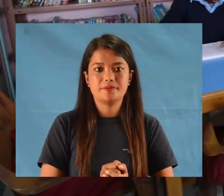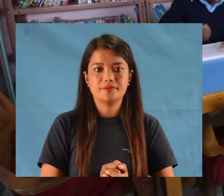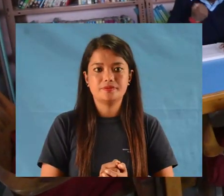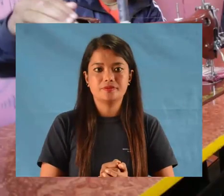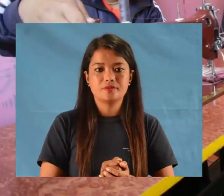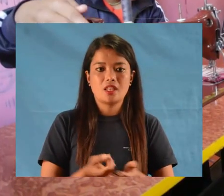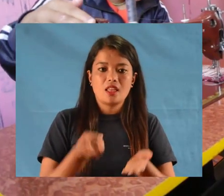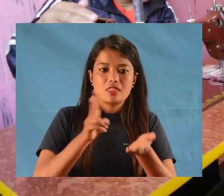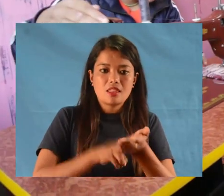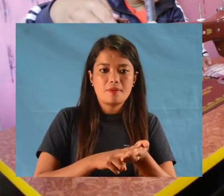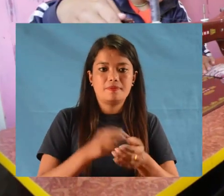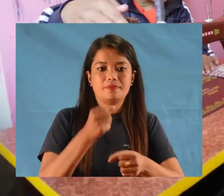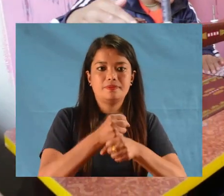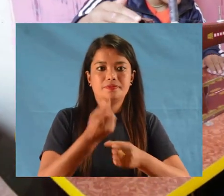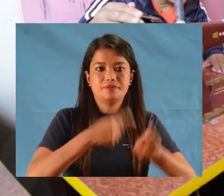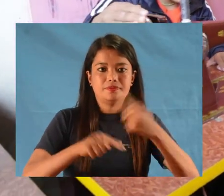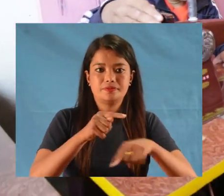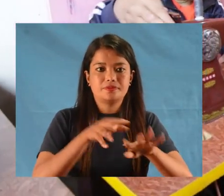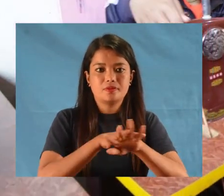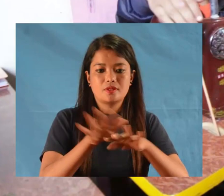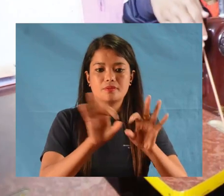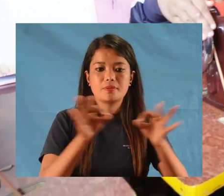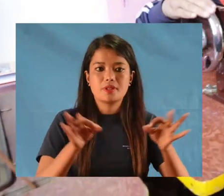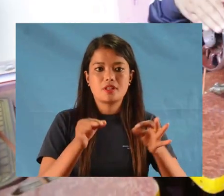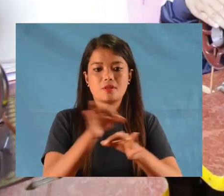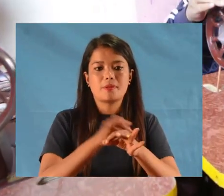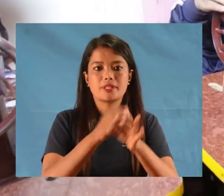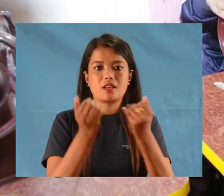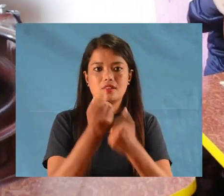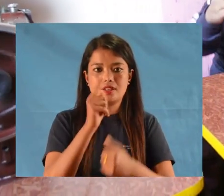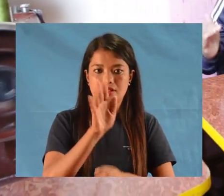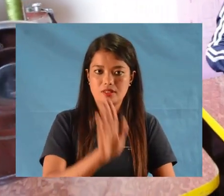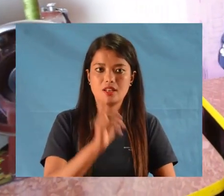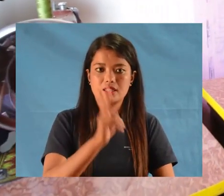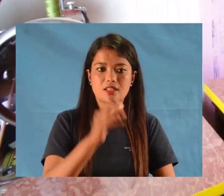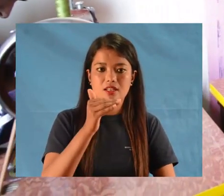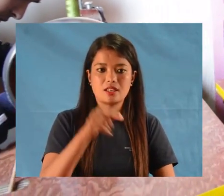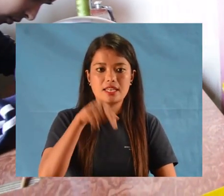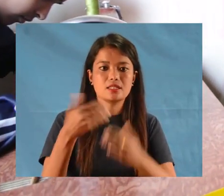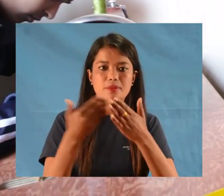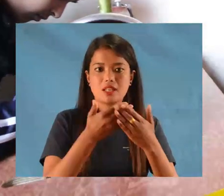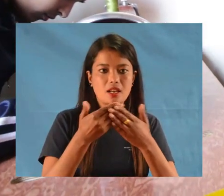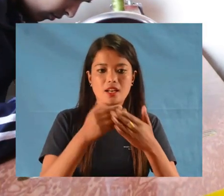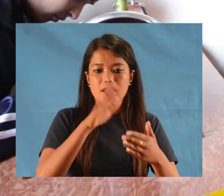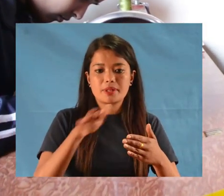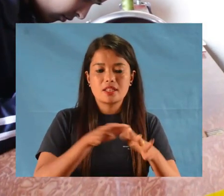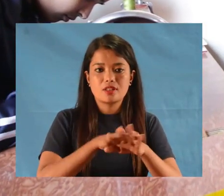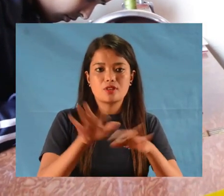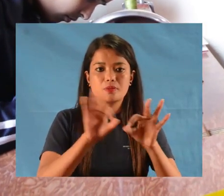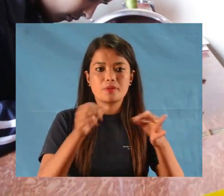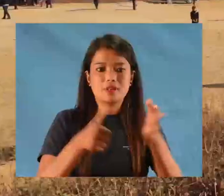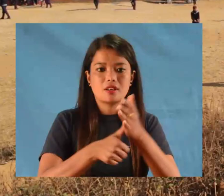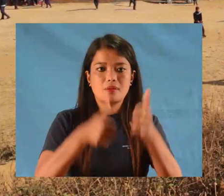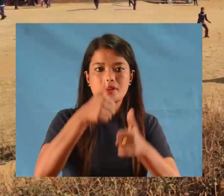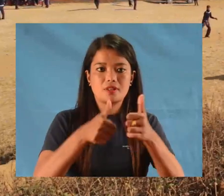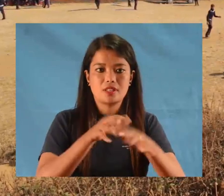लाइब्ररी एक्स्ट्रा करिकुलर अक्रिकुलर अक्रिविटीज आधिको बेवस्था गरिये को छा तेसेलेता एस बिद्यालाए का बिद्यार्थी